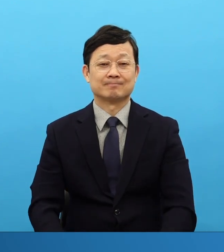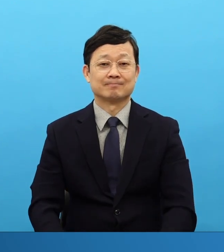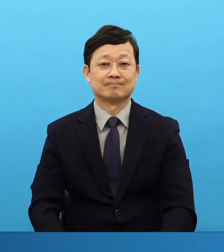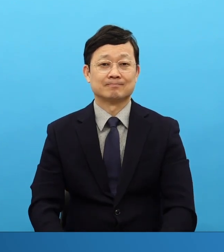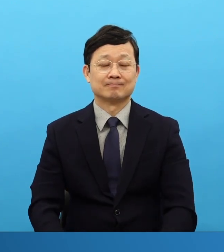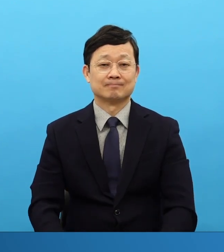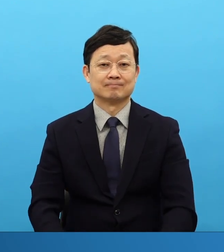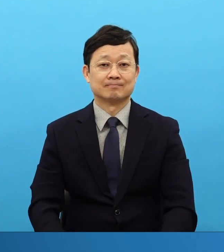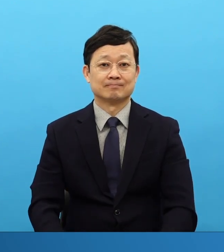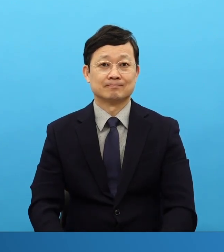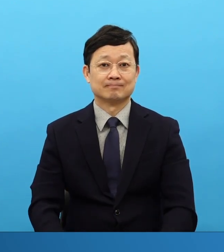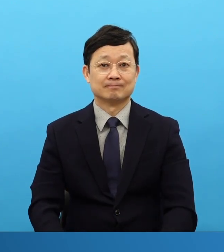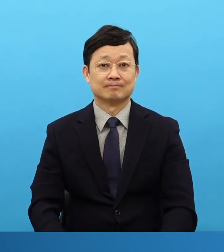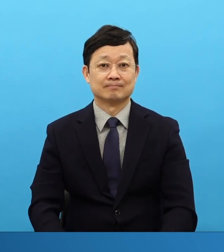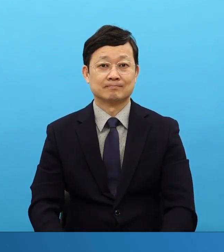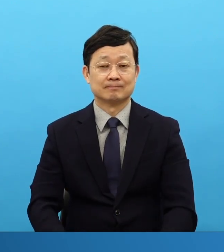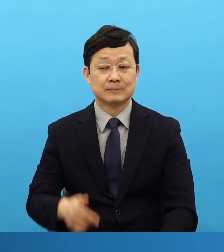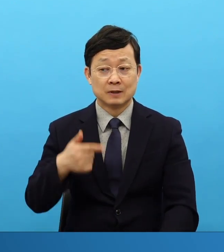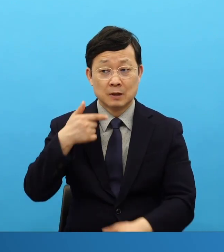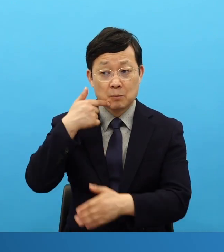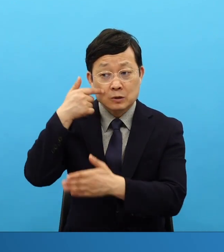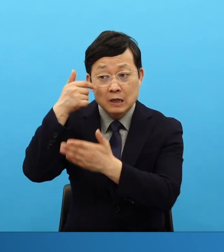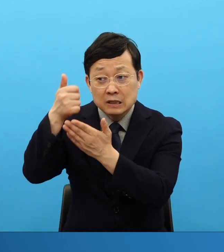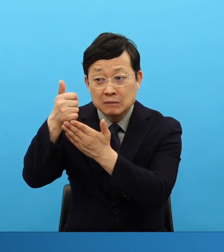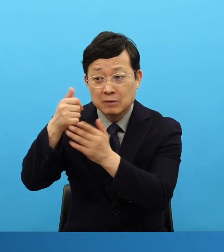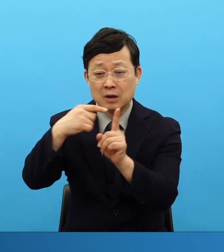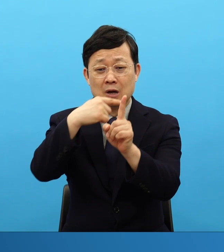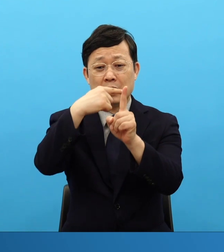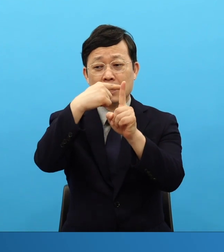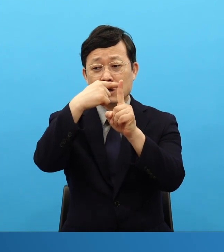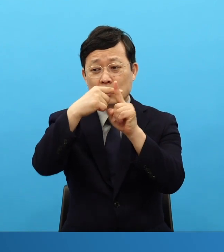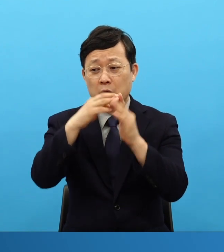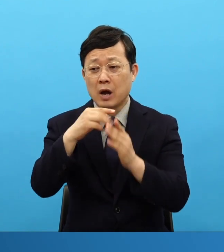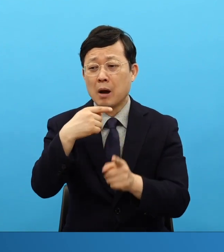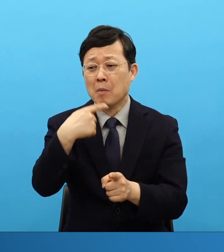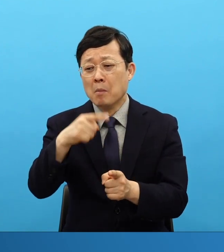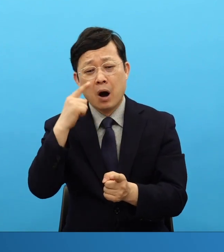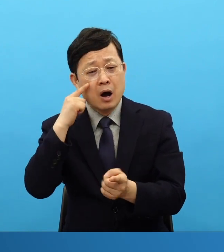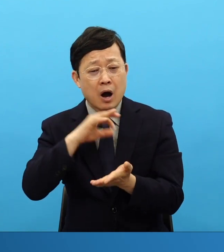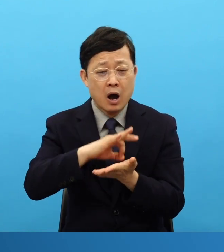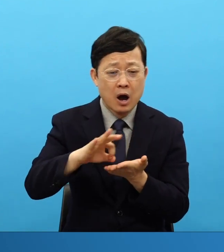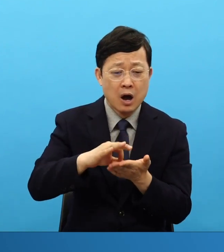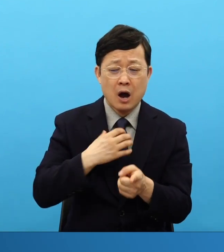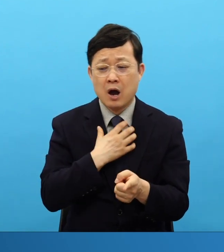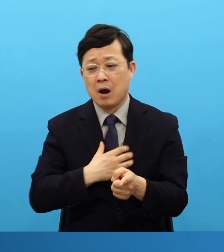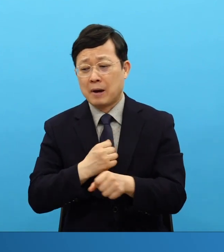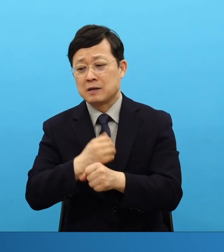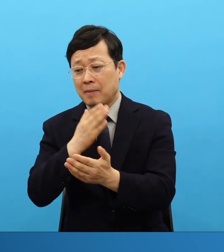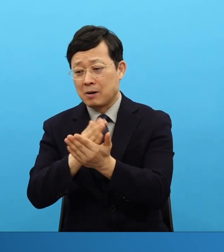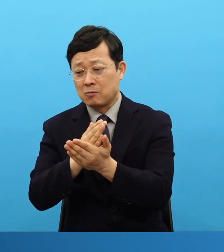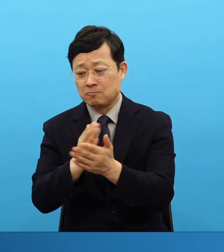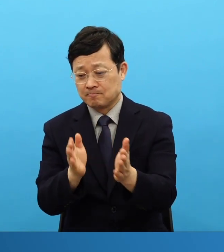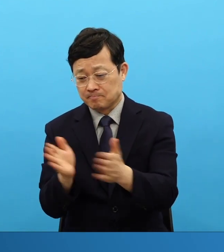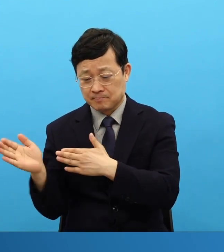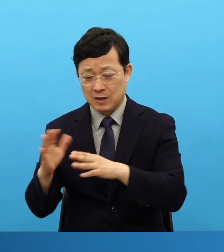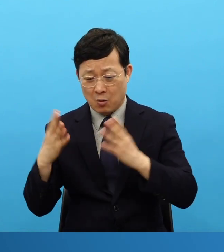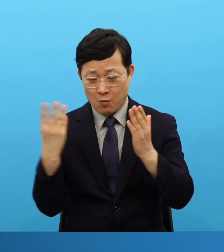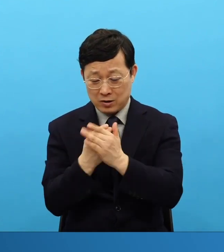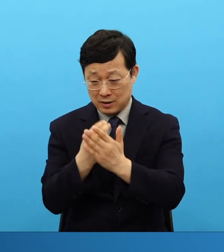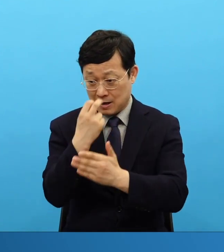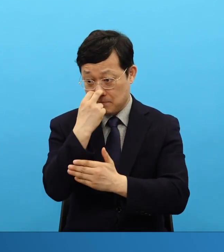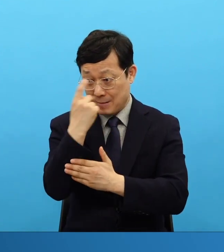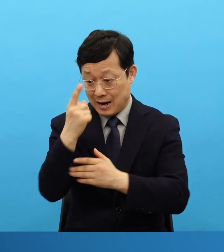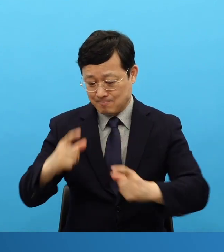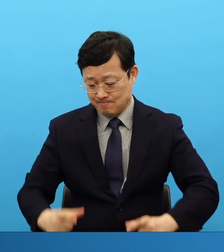목사님들이 지금 교회 교인 신경 쓰지 마시고요. 절대망대 몇 개 만들면 다 살아납니다. And so pastors, don't just focus 하세요. on